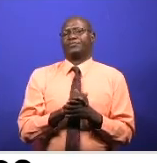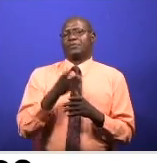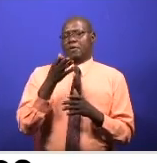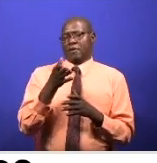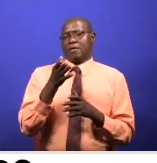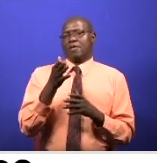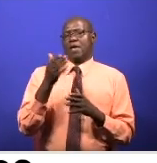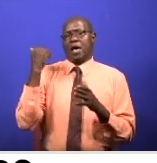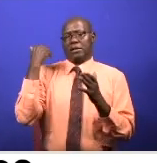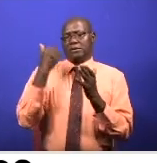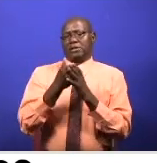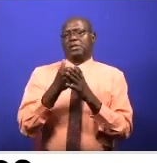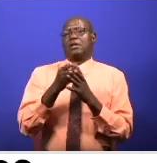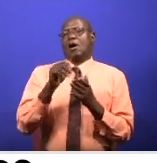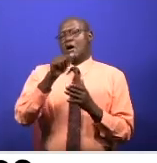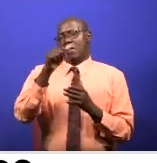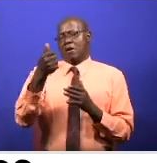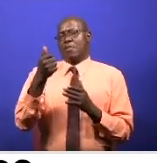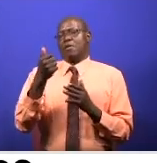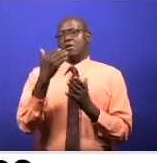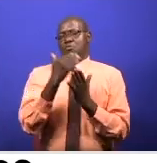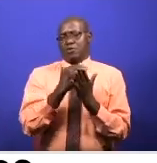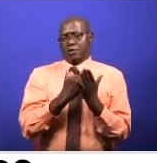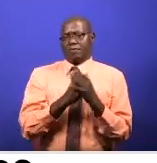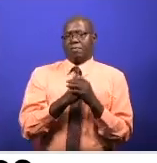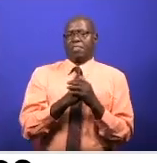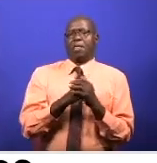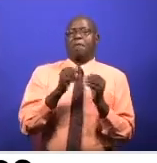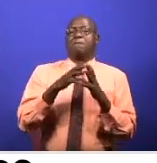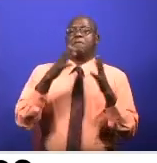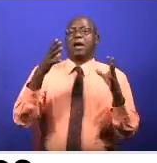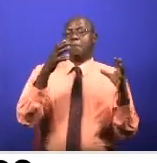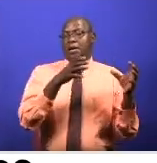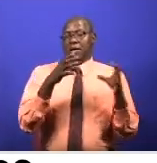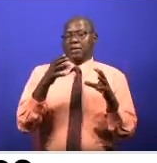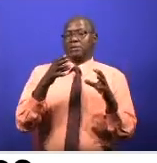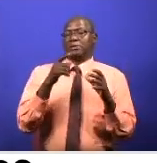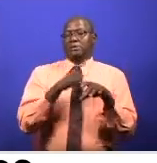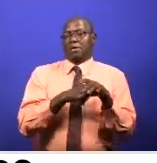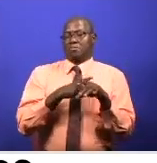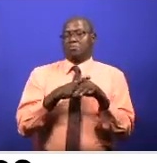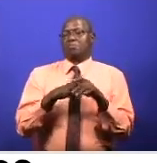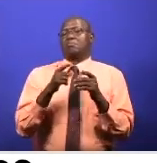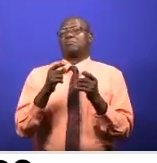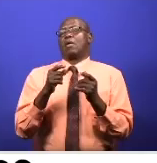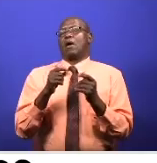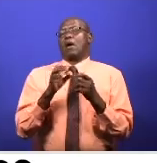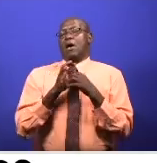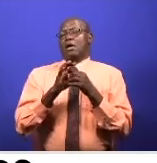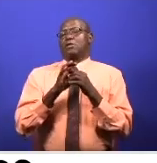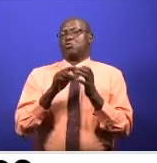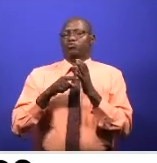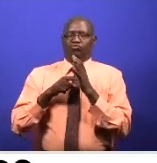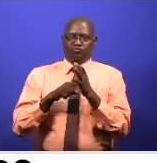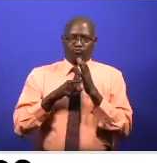kutakuwa na mkataba mwingine. The consolidation of UDA into a mega party is happening at a time when Azimio has piled up pressure by mobilizing supporters